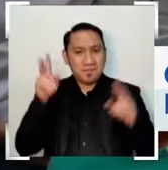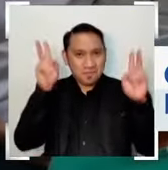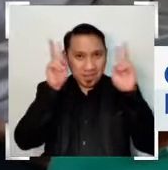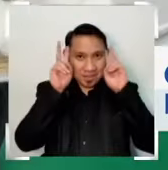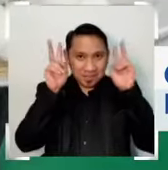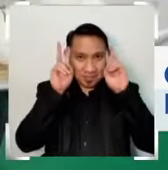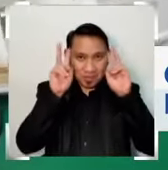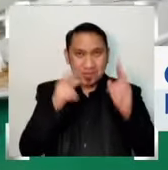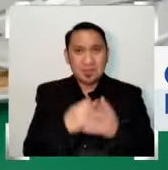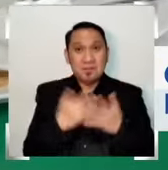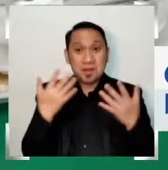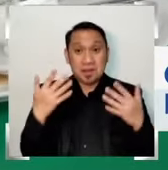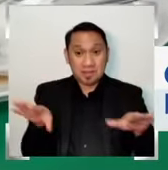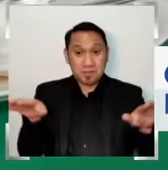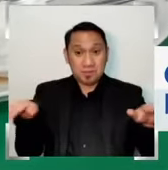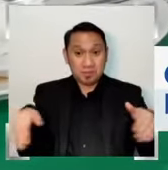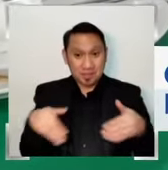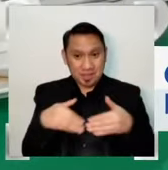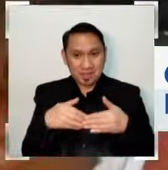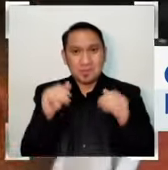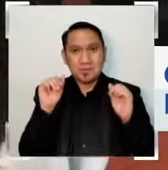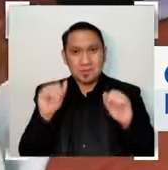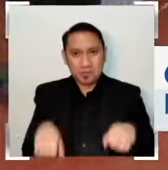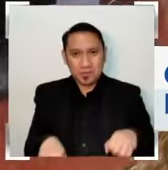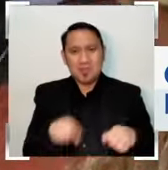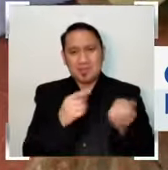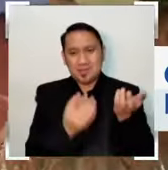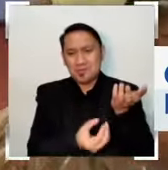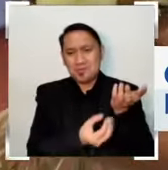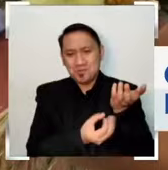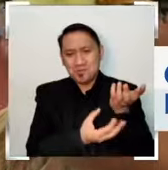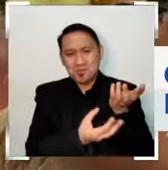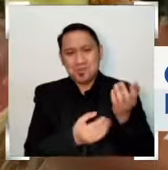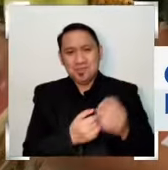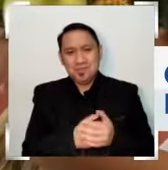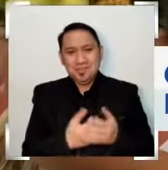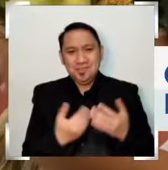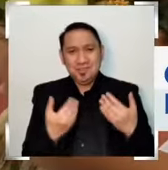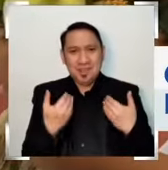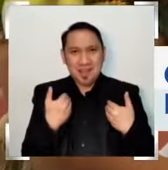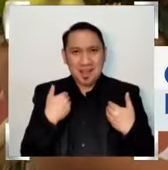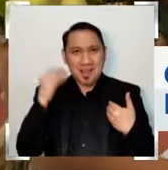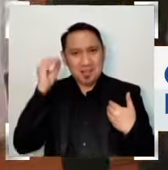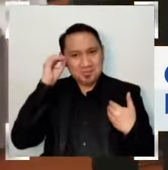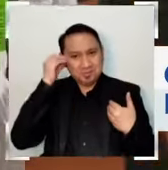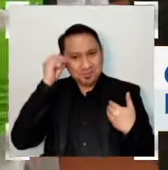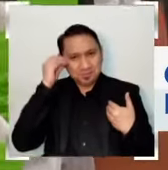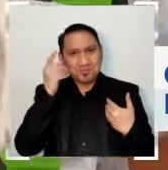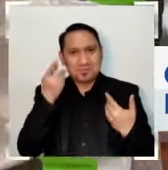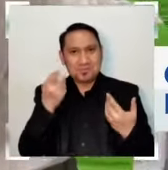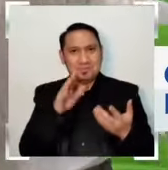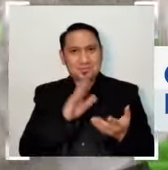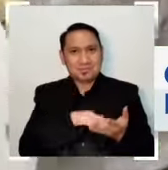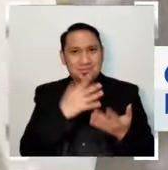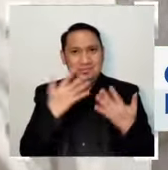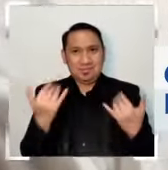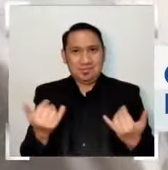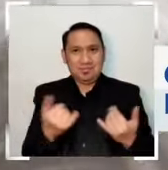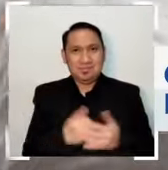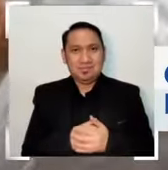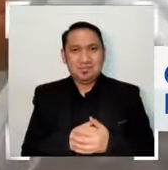ng kasalan, pwede na nga raw igisang mga ito, lalo't meron ng sibuyas na literal na mahal ngayon. Pero wala